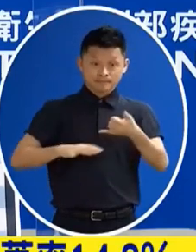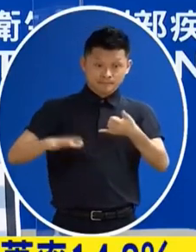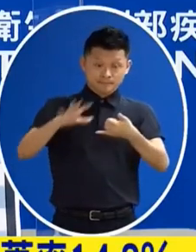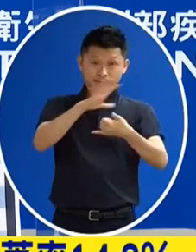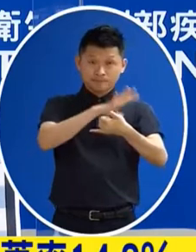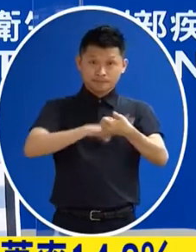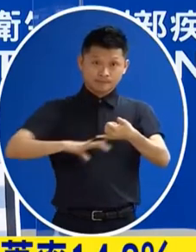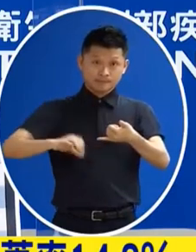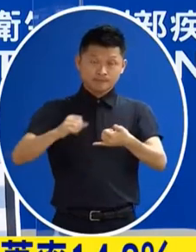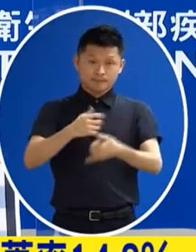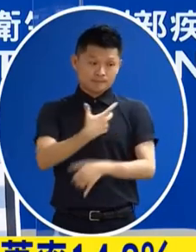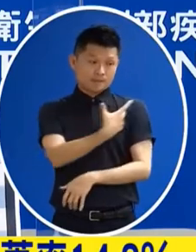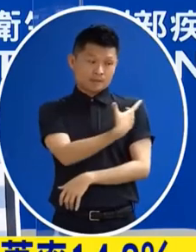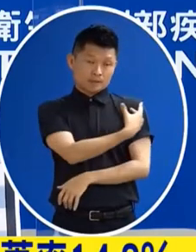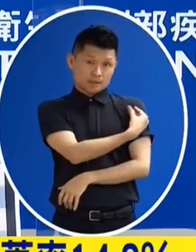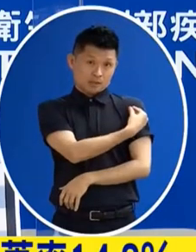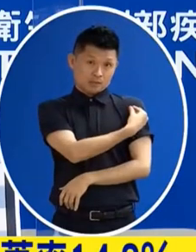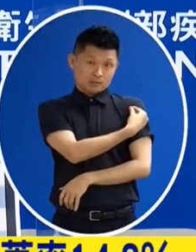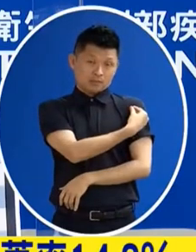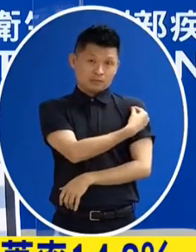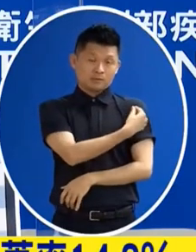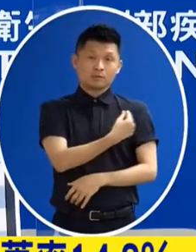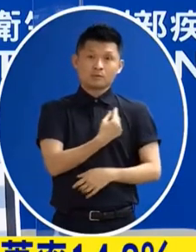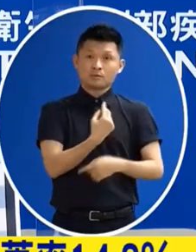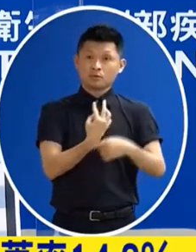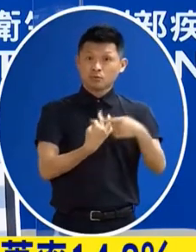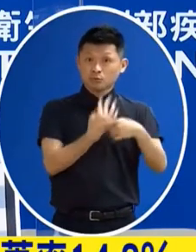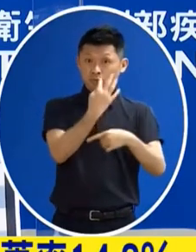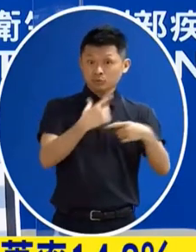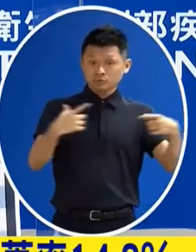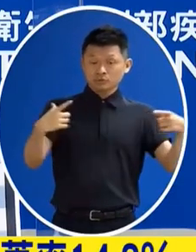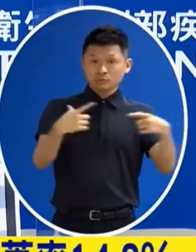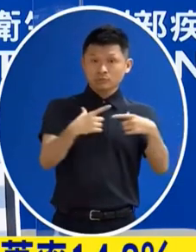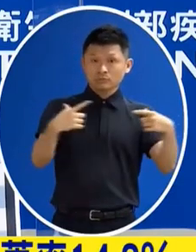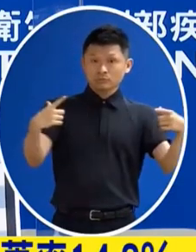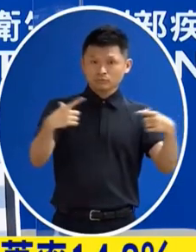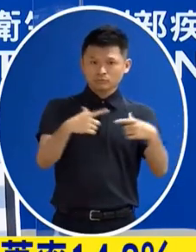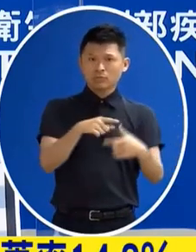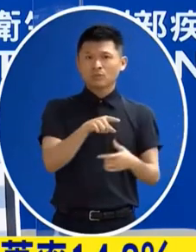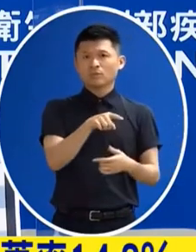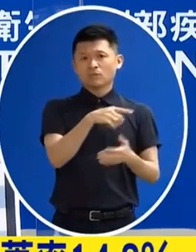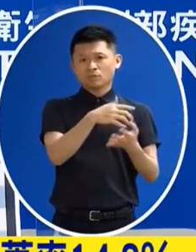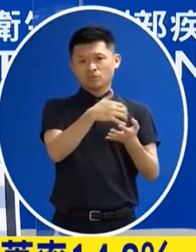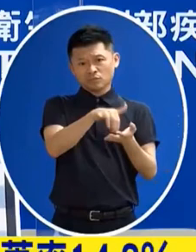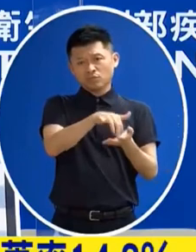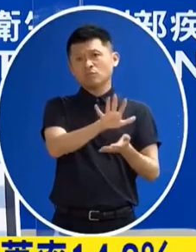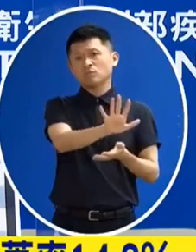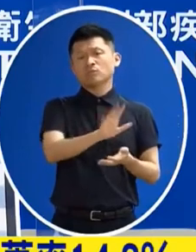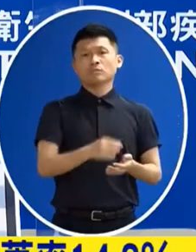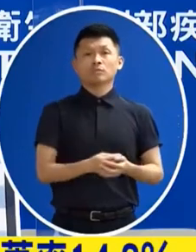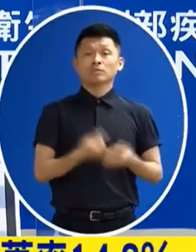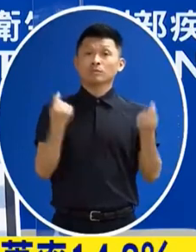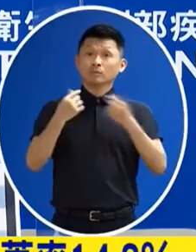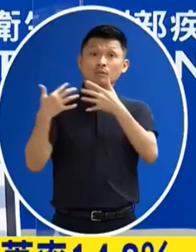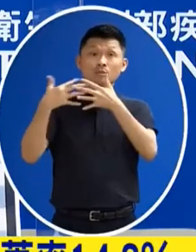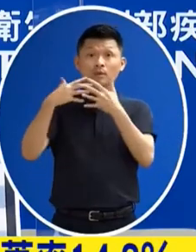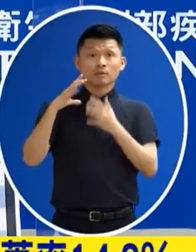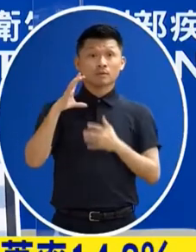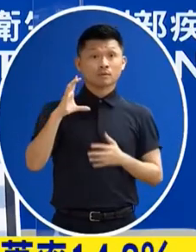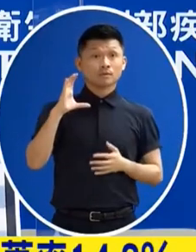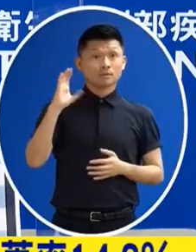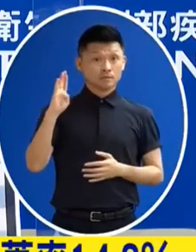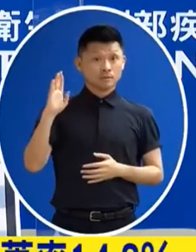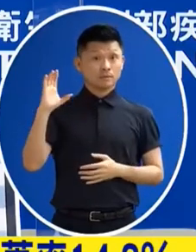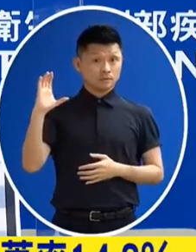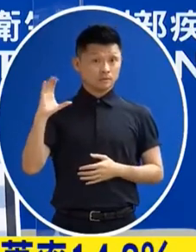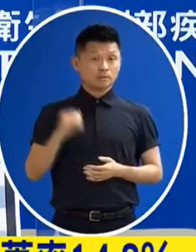疫苗的一个哈施打的一个范围哈一个范围，像我们看到大家看到像美国 CDC 也